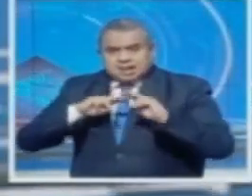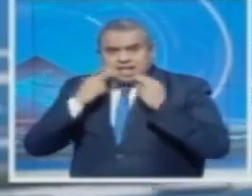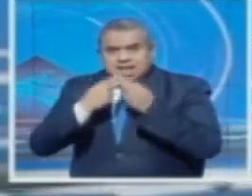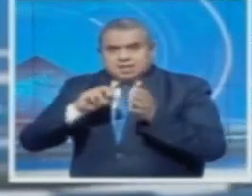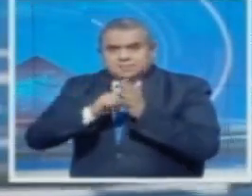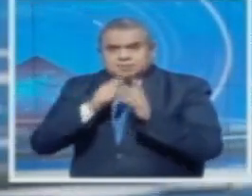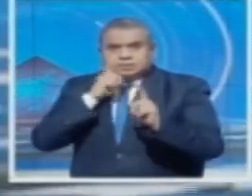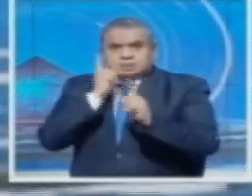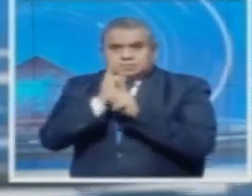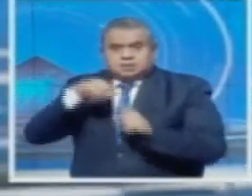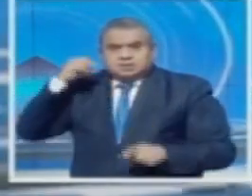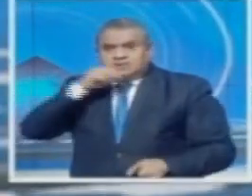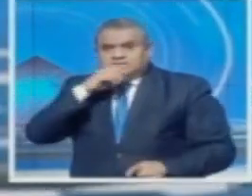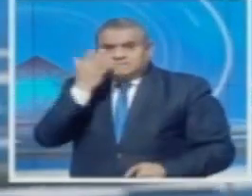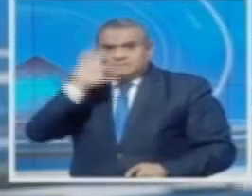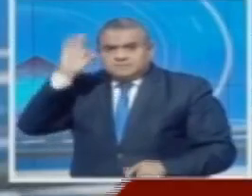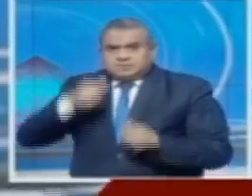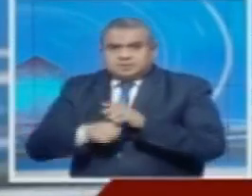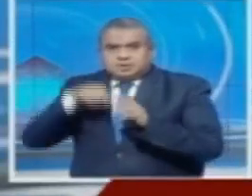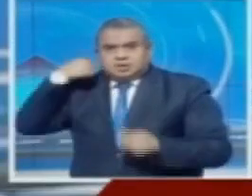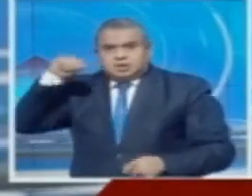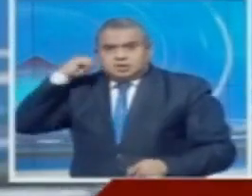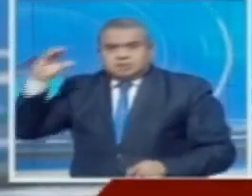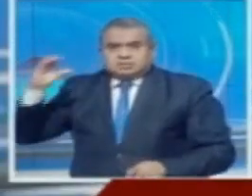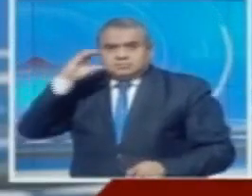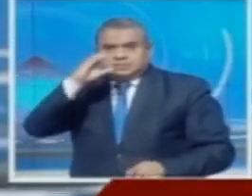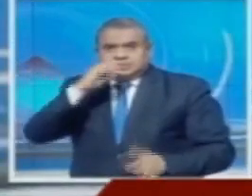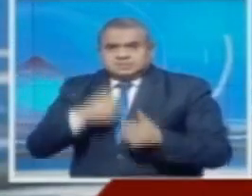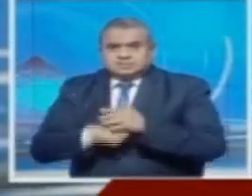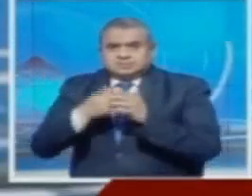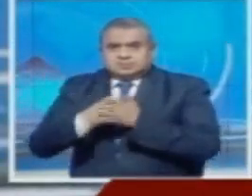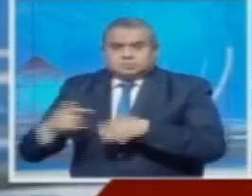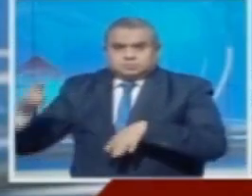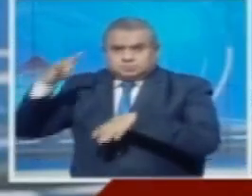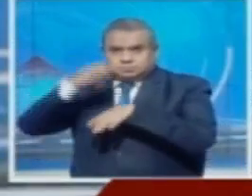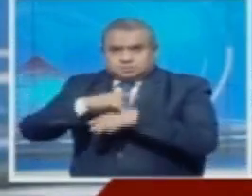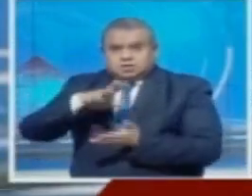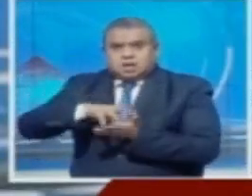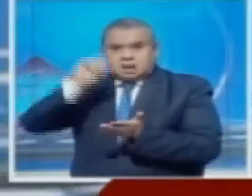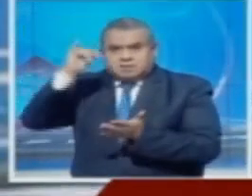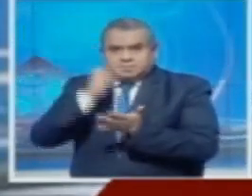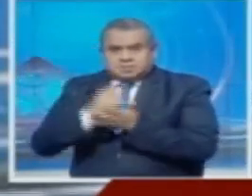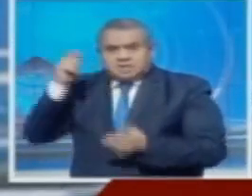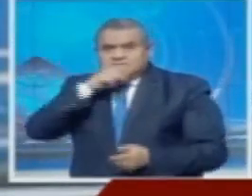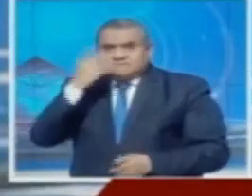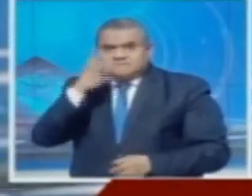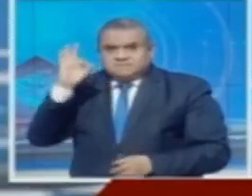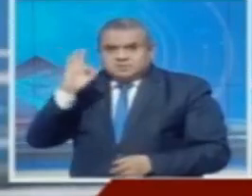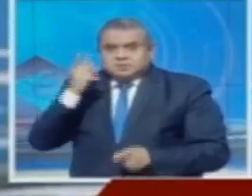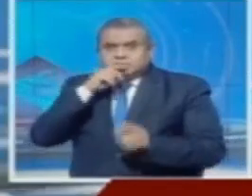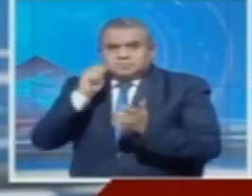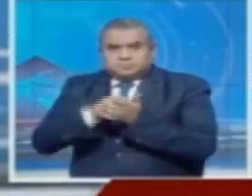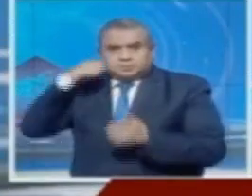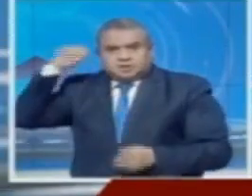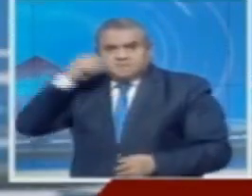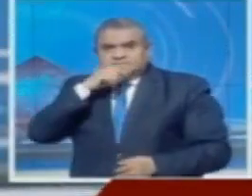الجديد. استقبل الرئيس الفرنسي إيمانويل ماكرون الرئيس عبد الفتاح السيسي لدى وصوله قصر الإليزيه، كما أقام